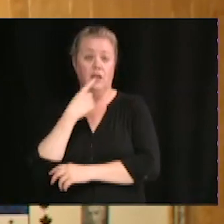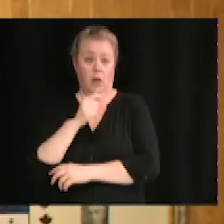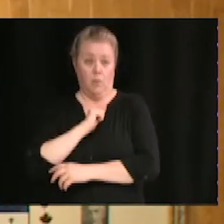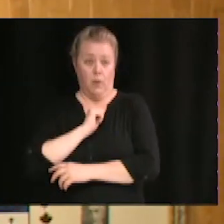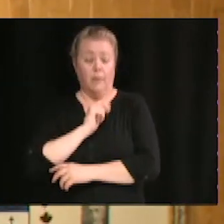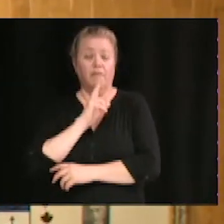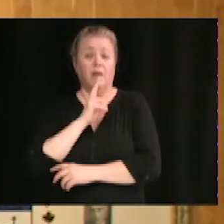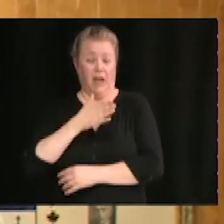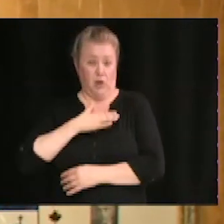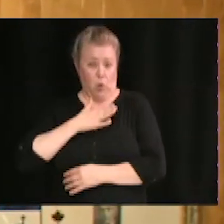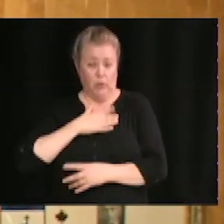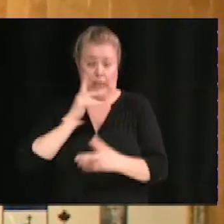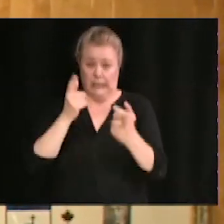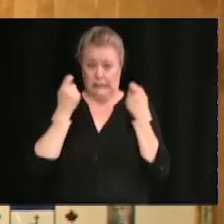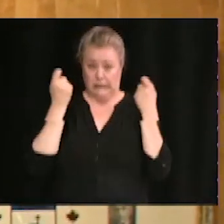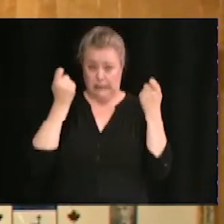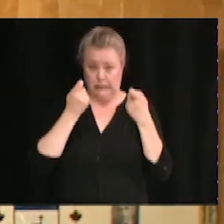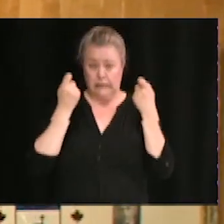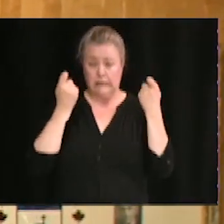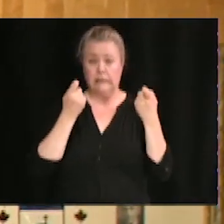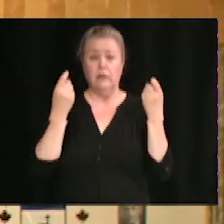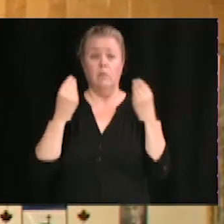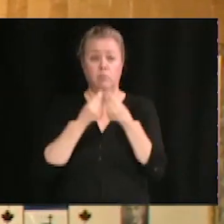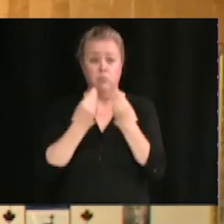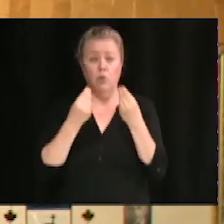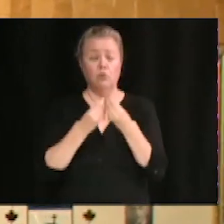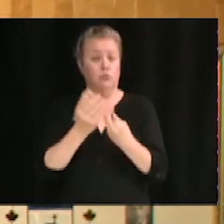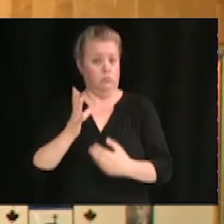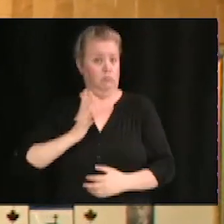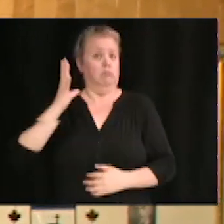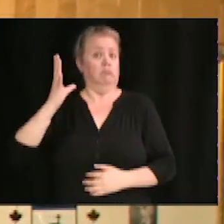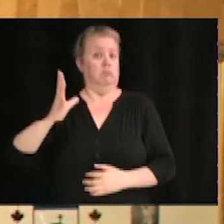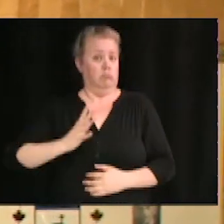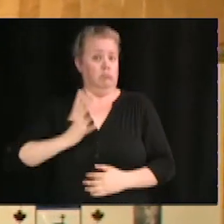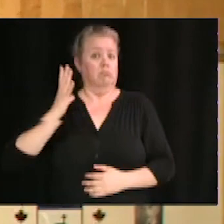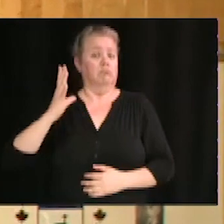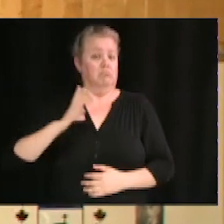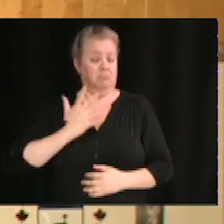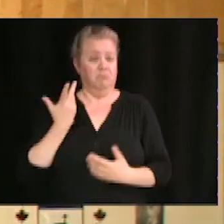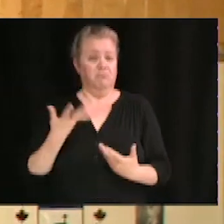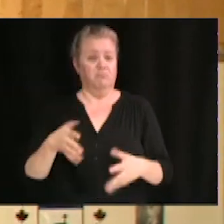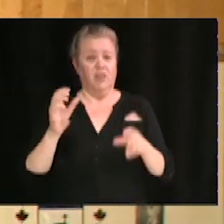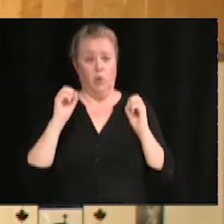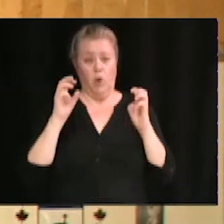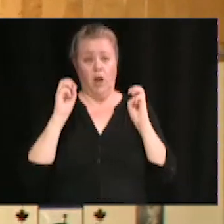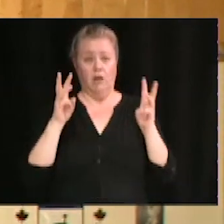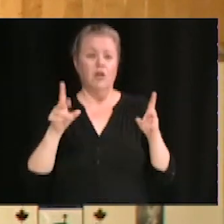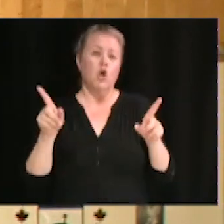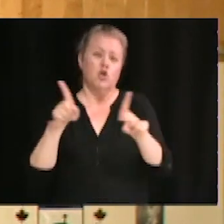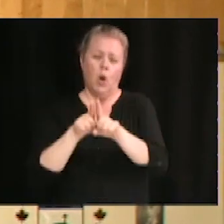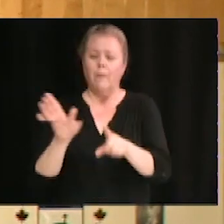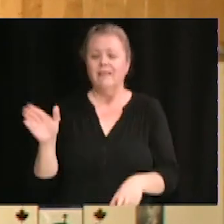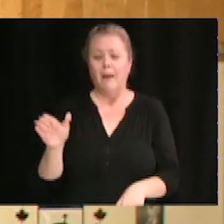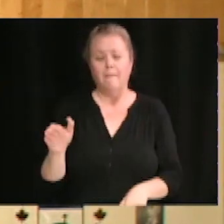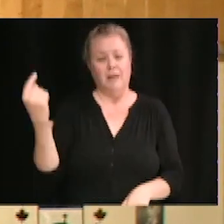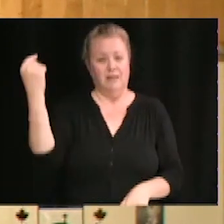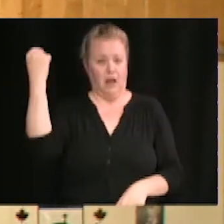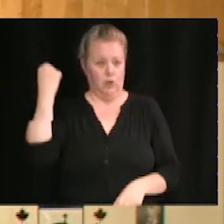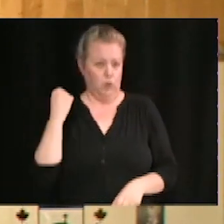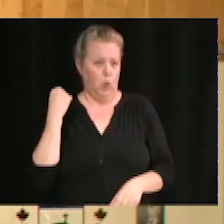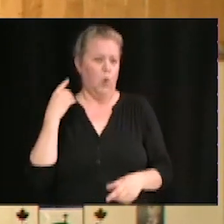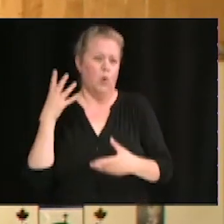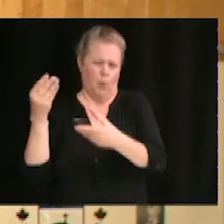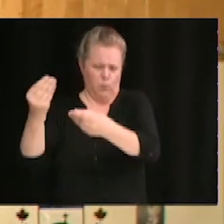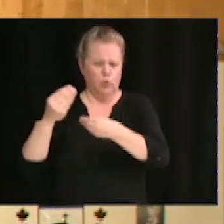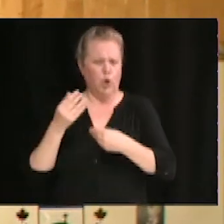cérémonie, puis il y avait beaucoup de grandes classes. Puis cette petite tape dans le dos-là que vous m'avez donnée, bien, ça me donne le goût de